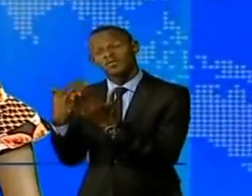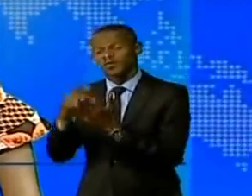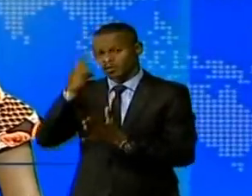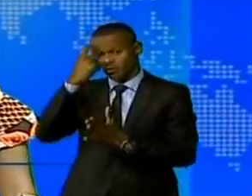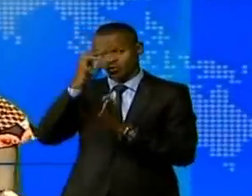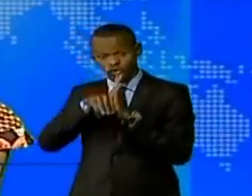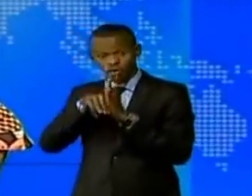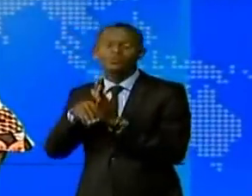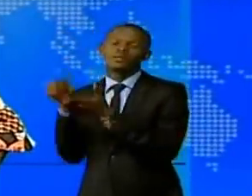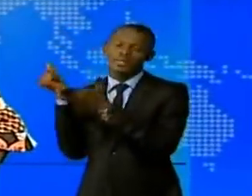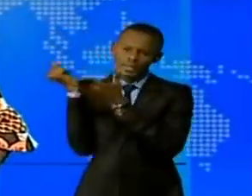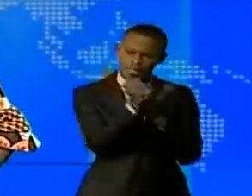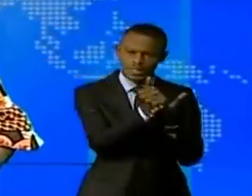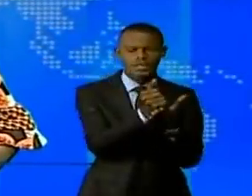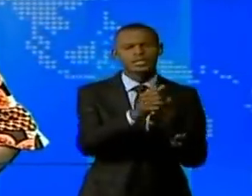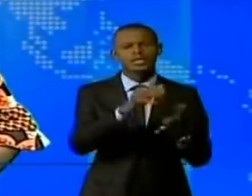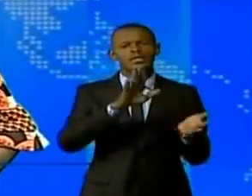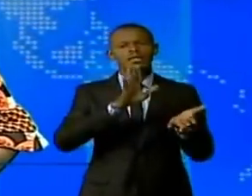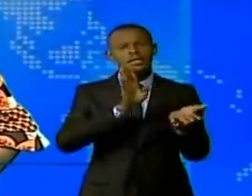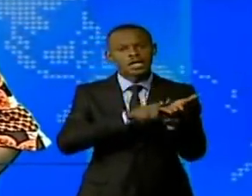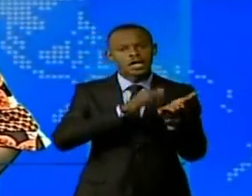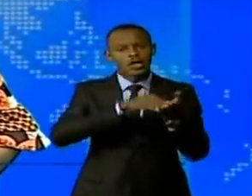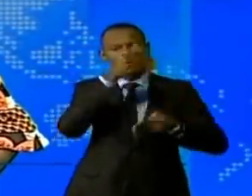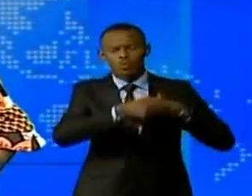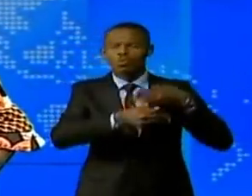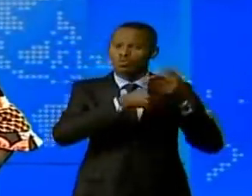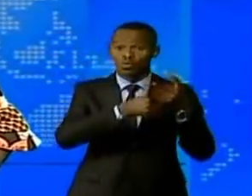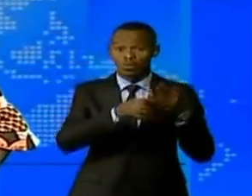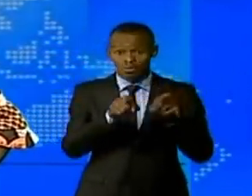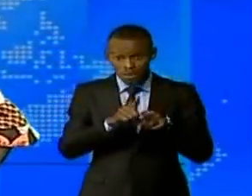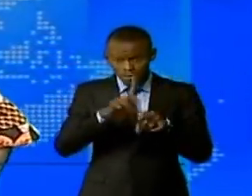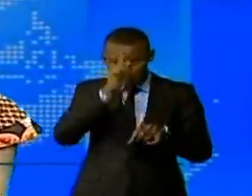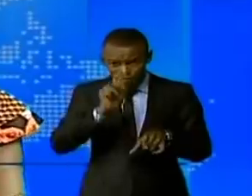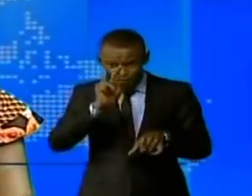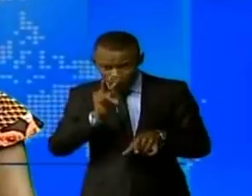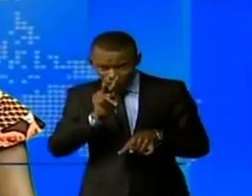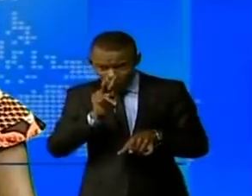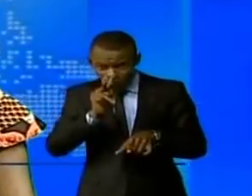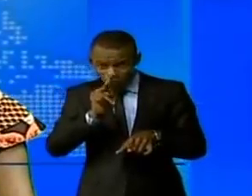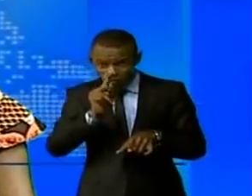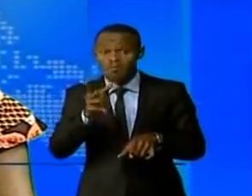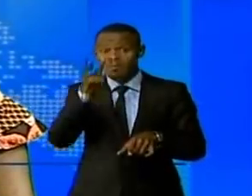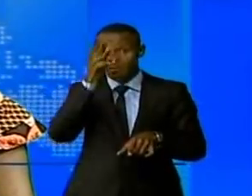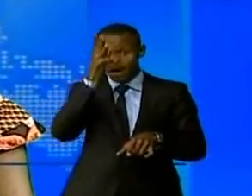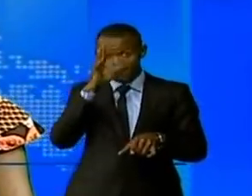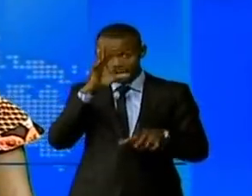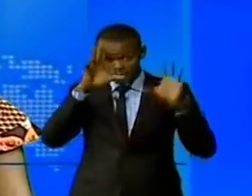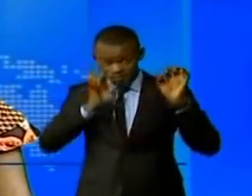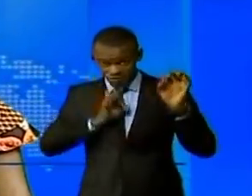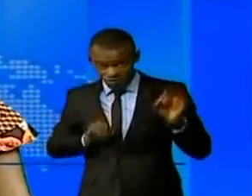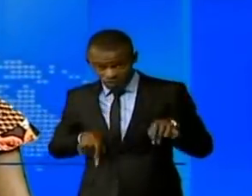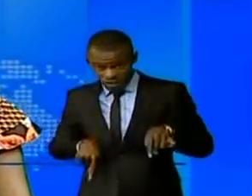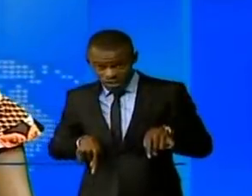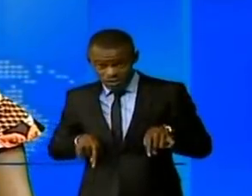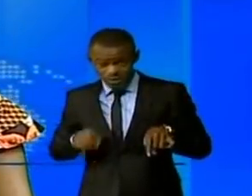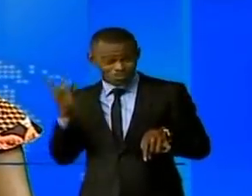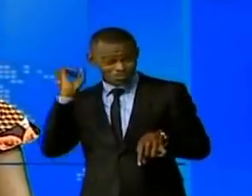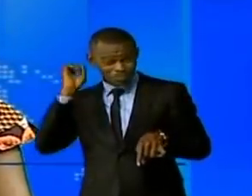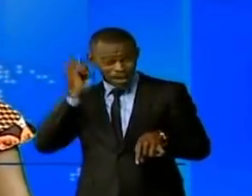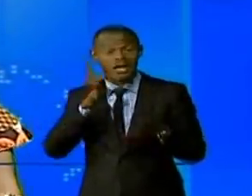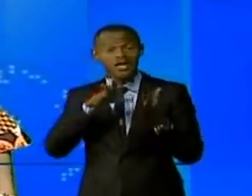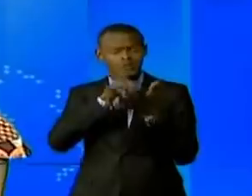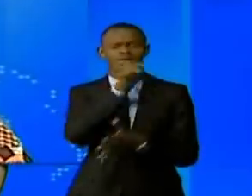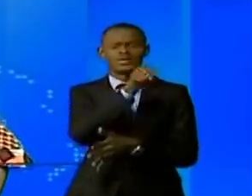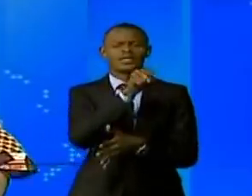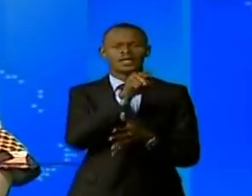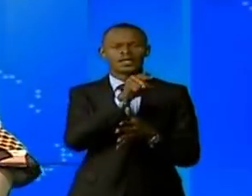fait docteur Étienne Tshisekedi wa Mulumba et d'autres personnalités de ce pays. C'est le sommaire de ces 19h